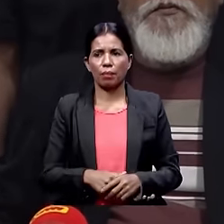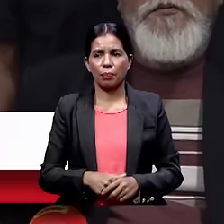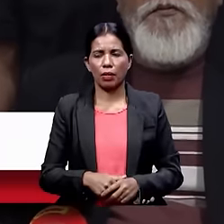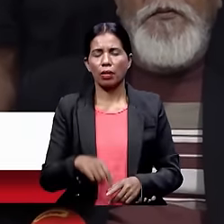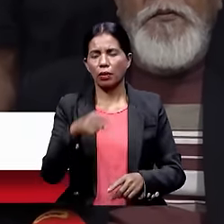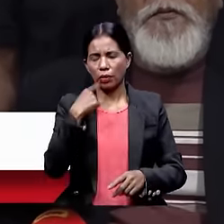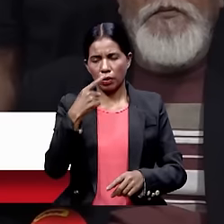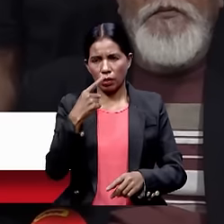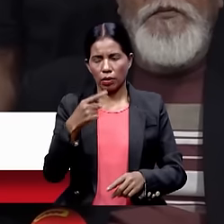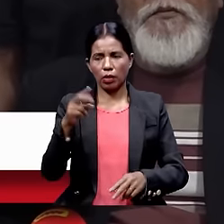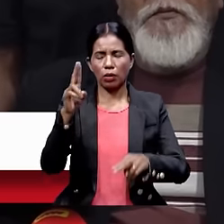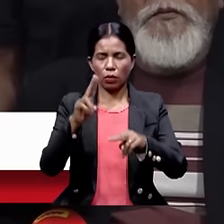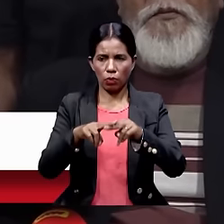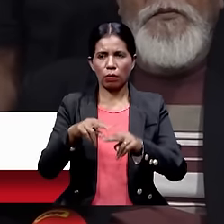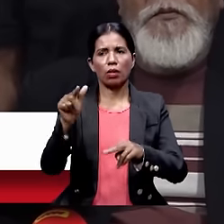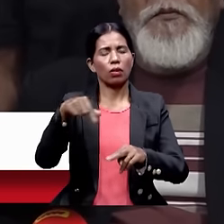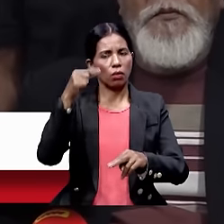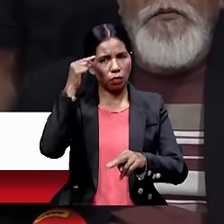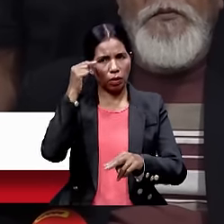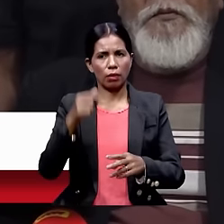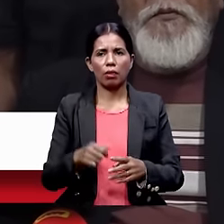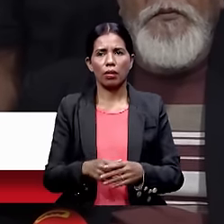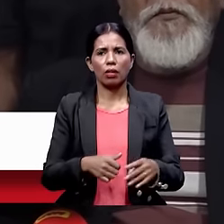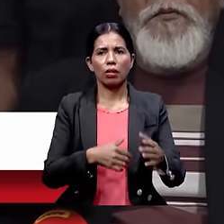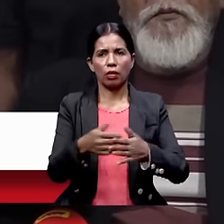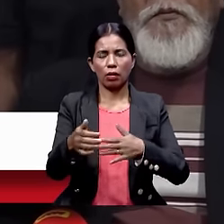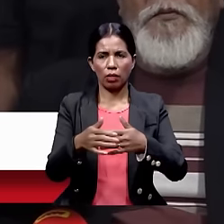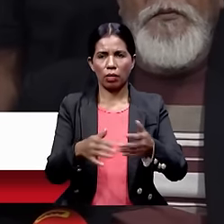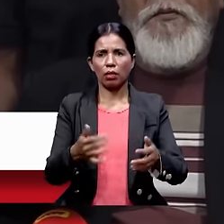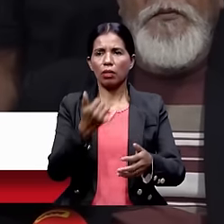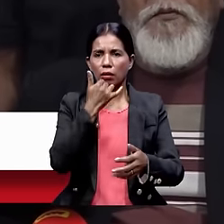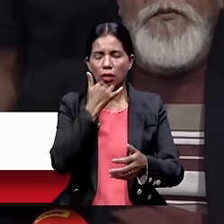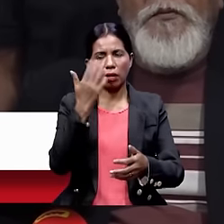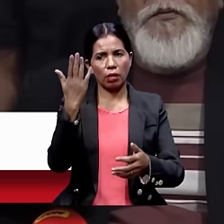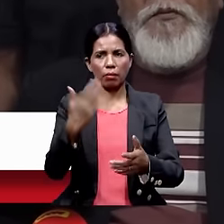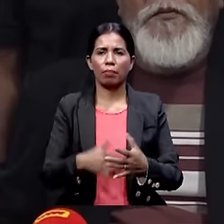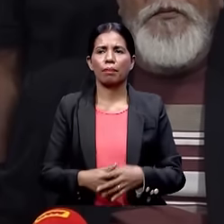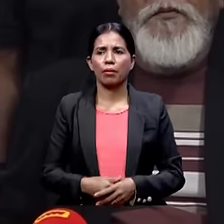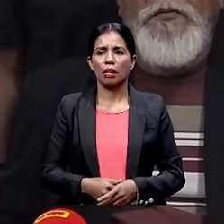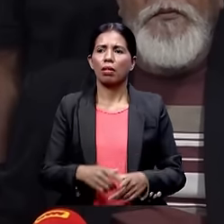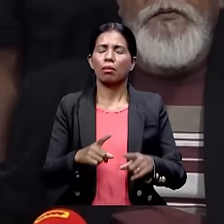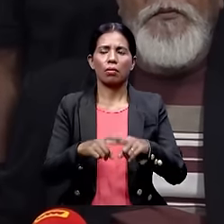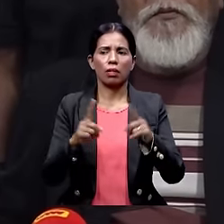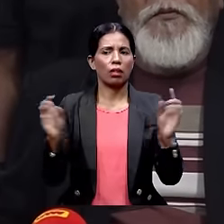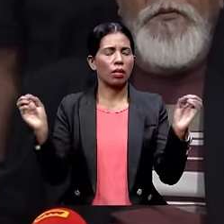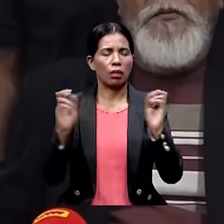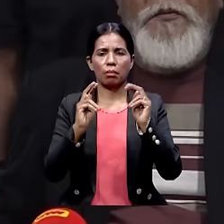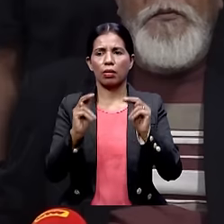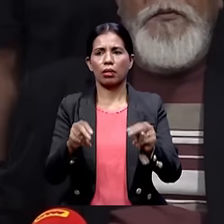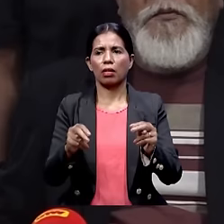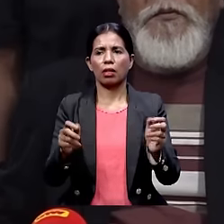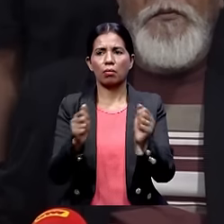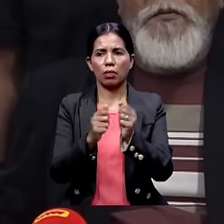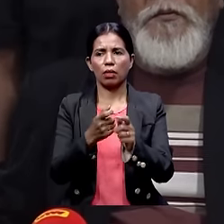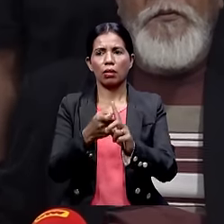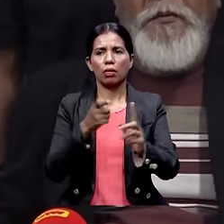sede maktur ya parti governo dala rua buat rumah nak salah kena ba mai be la persis atu hamusu li